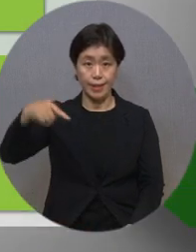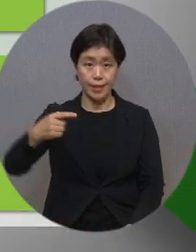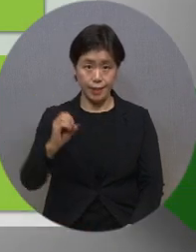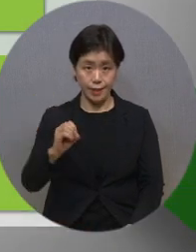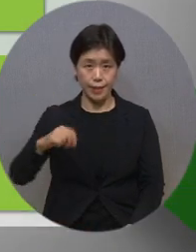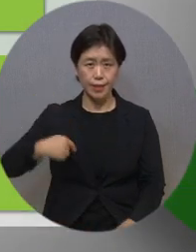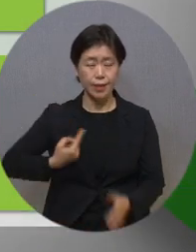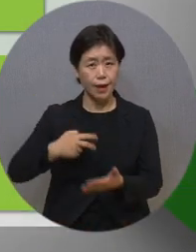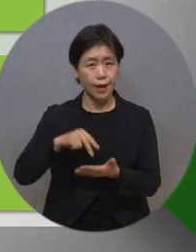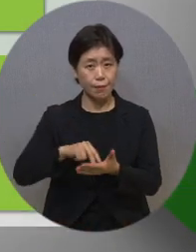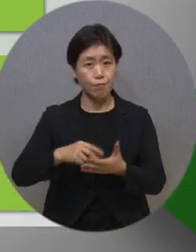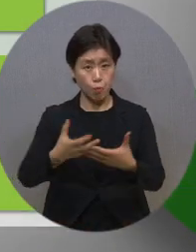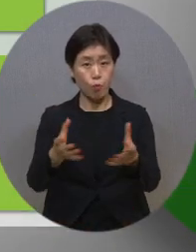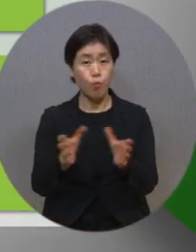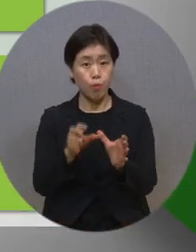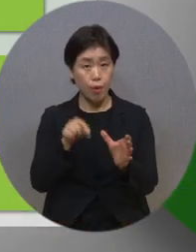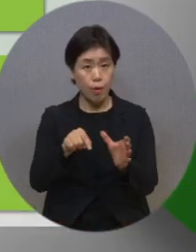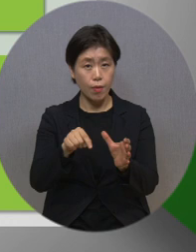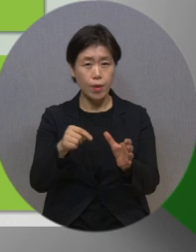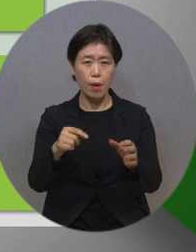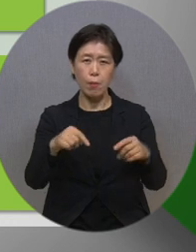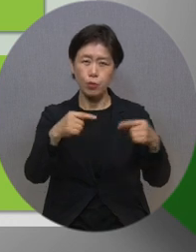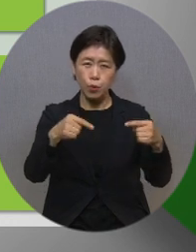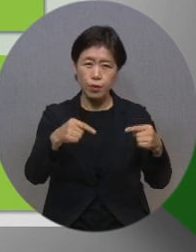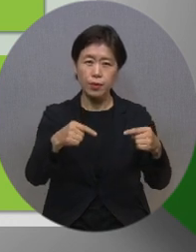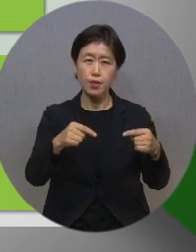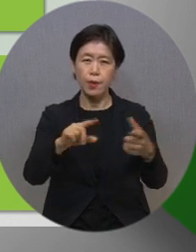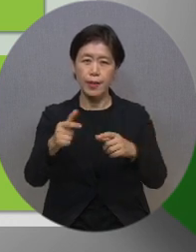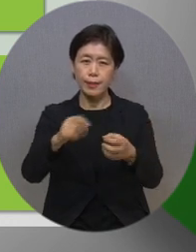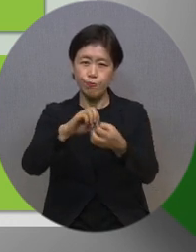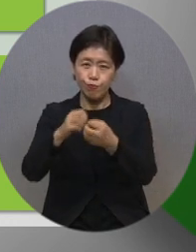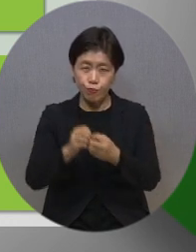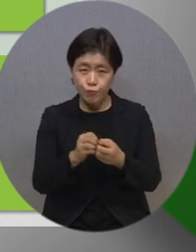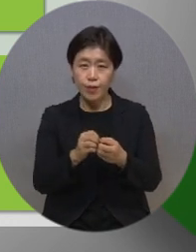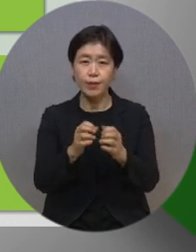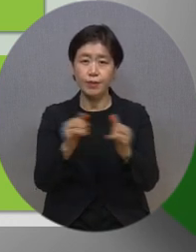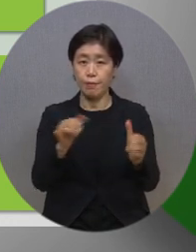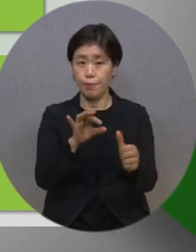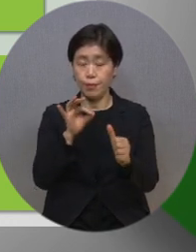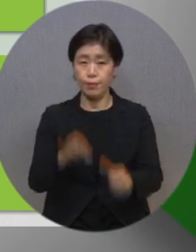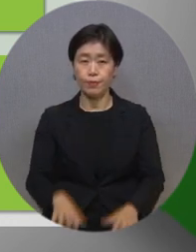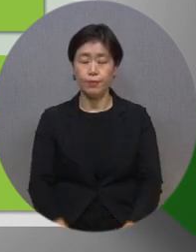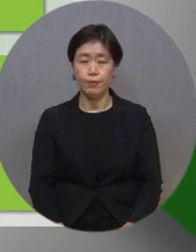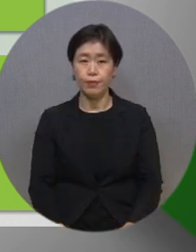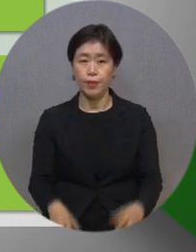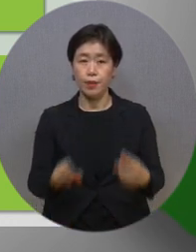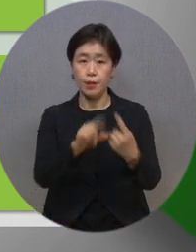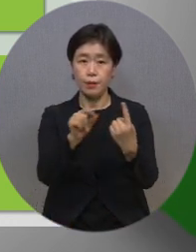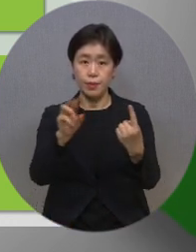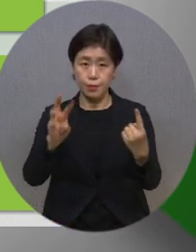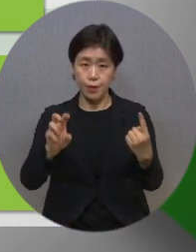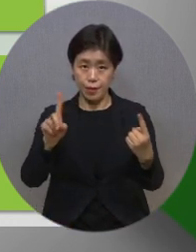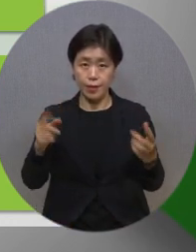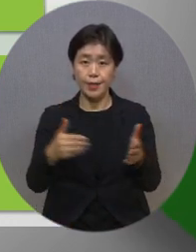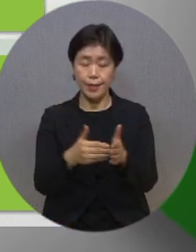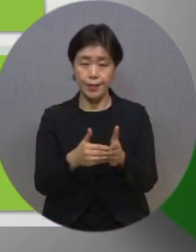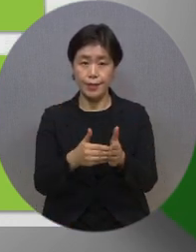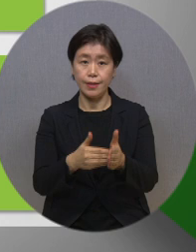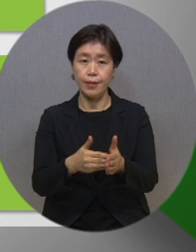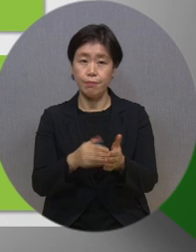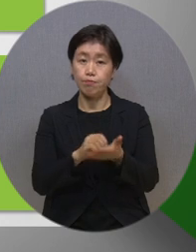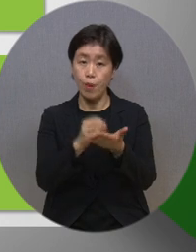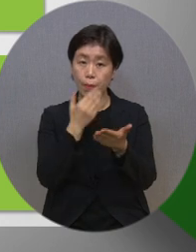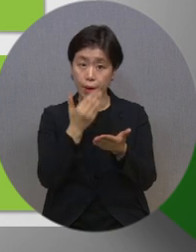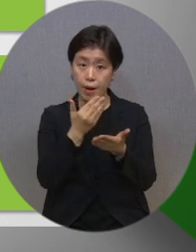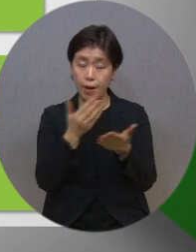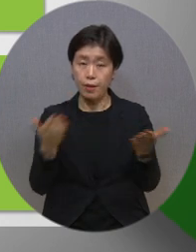만승자립원에서 종이제품 생산기계 조작원을 모집합니다. 접수 마감일은 1월 31일까지며